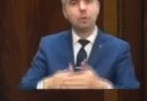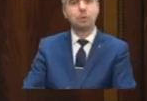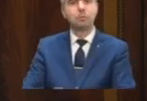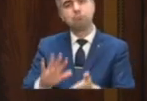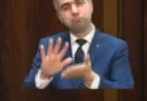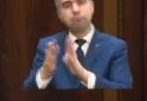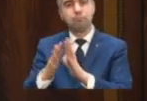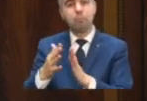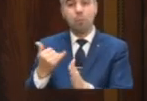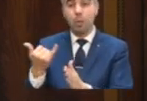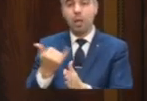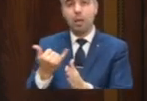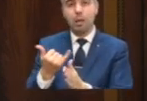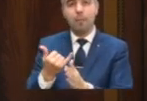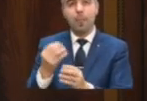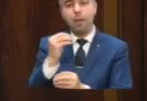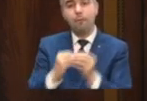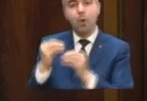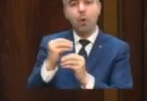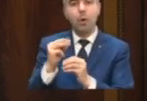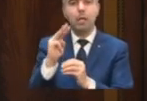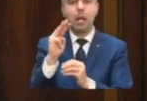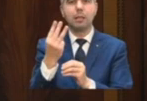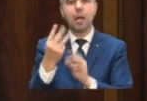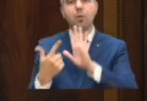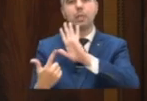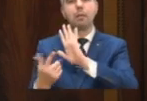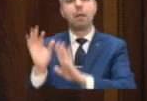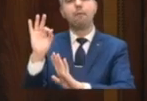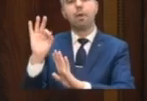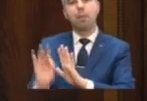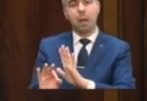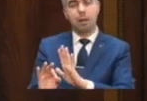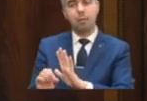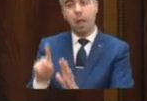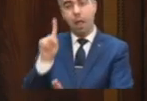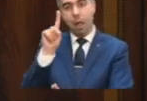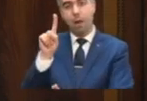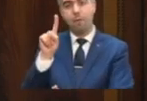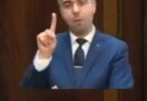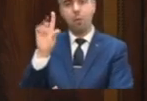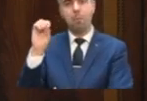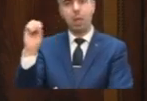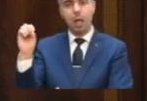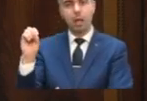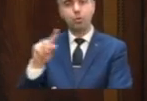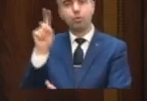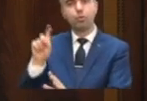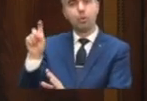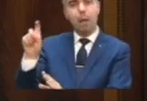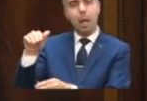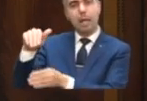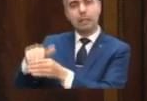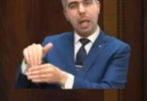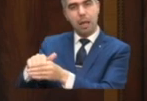بنسبة جد مهمة كتفوت 73% من أصل 1100 جماعة، اليوم من أصل